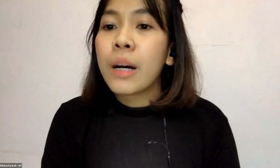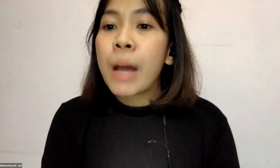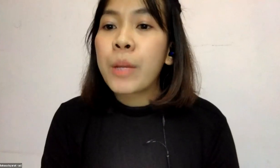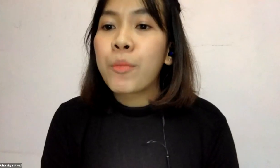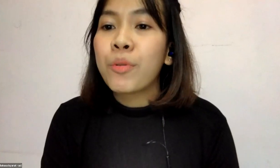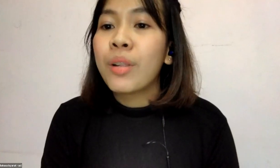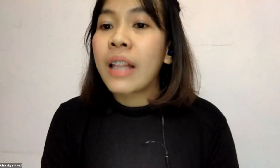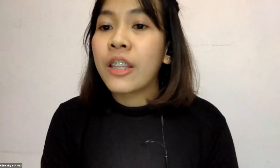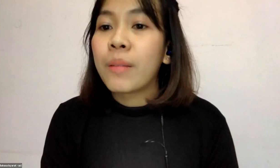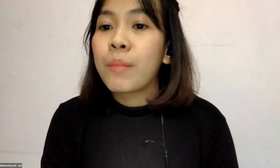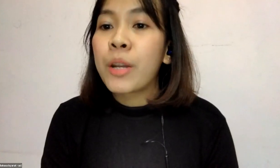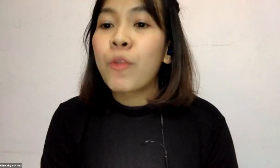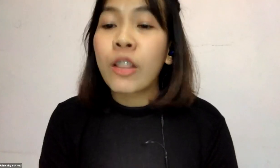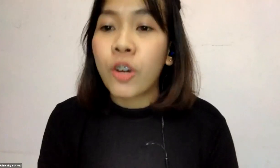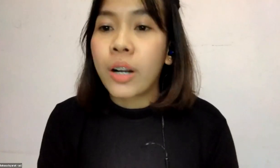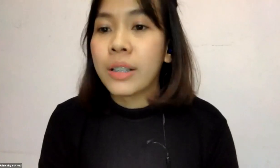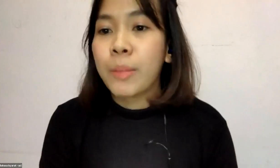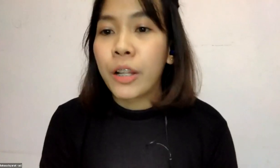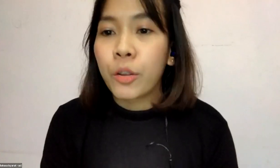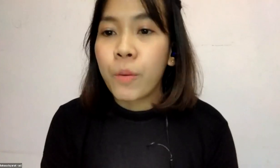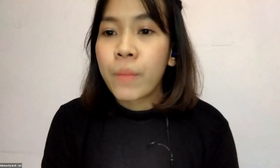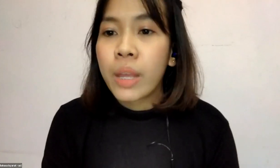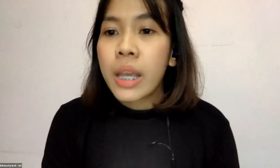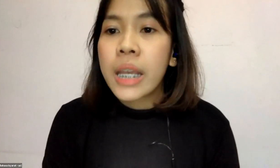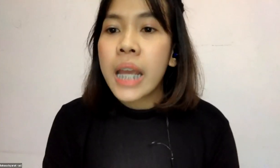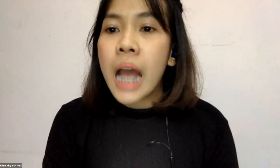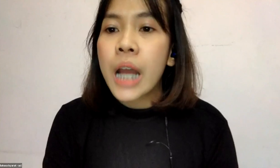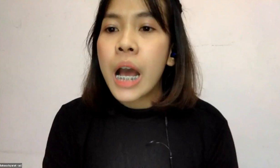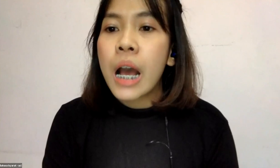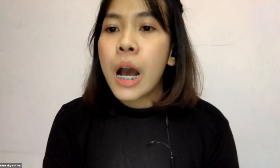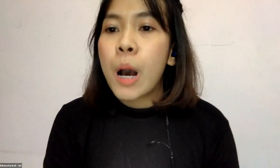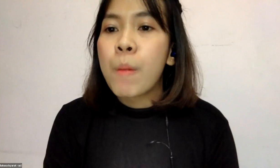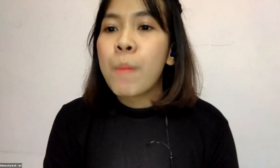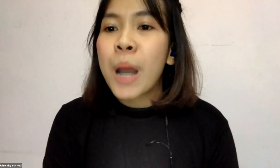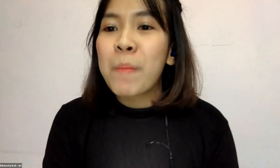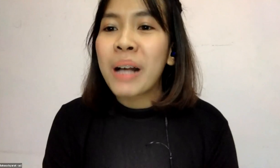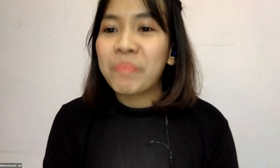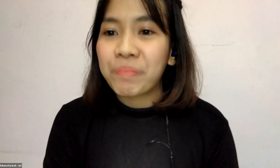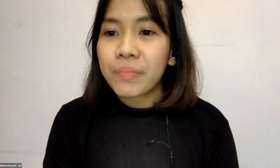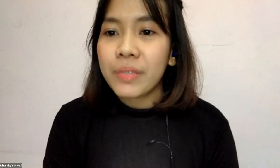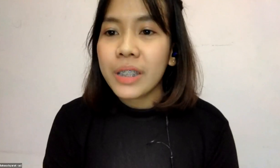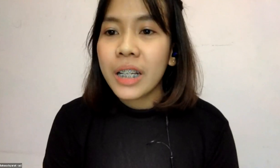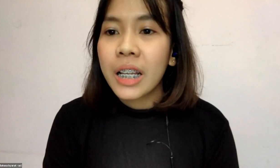menemani pulat manipulator seperti itu Jadi ada beberapa